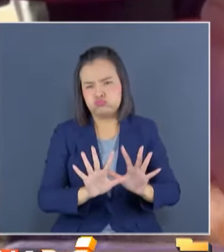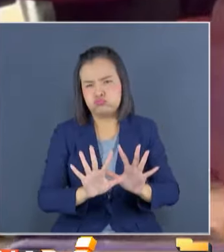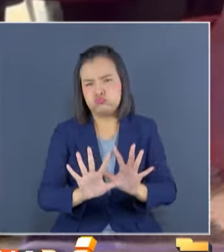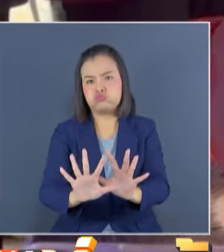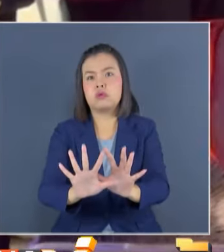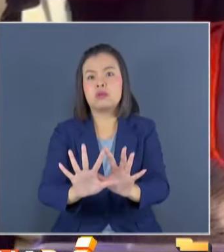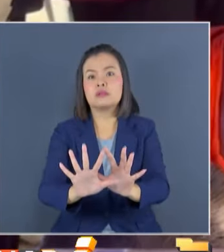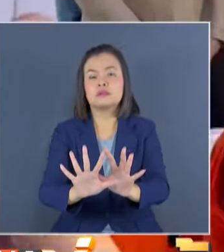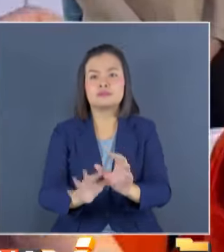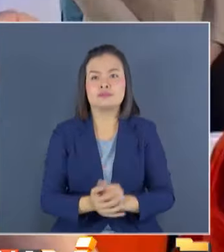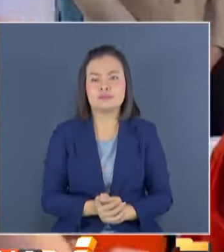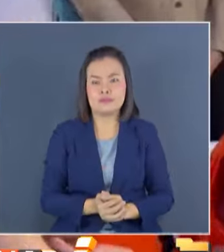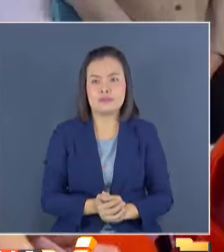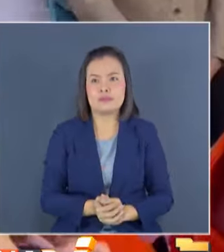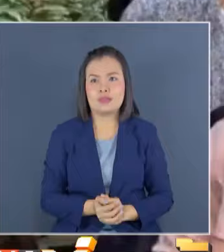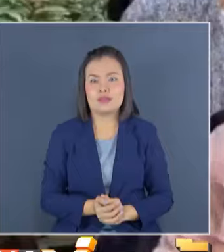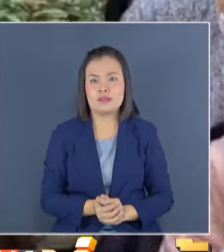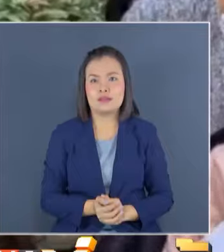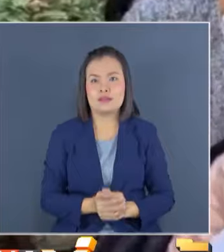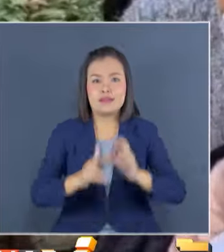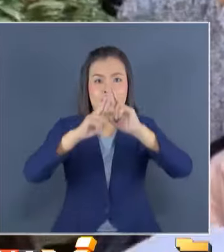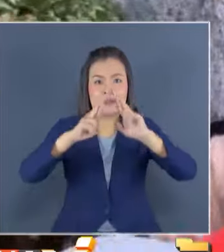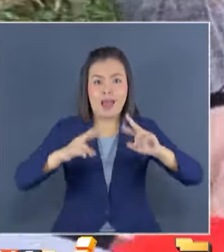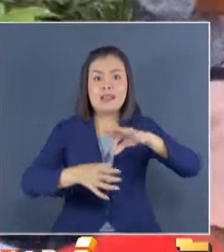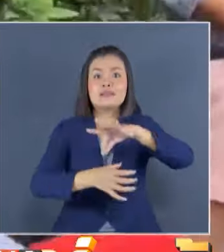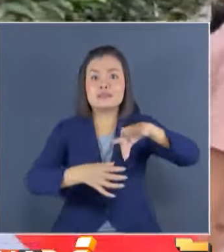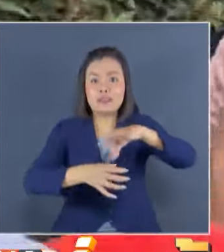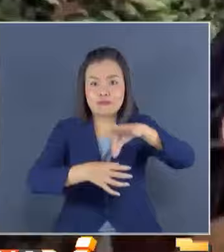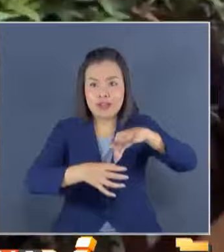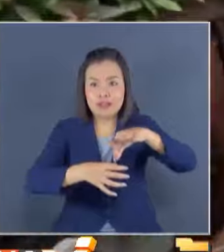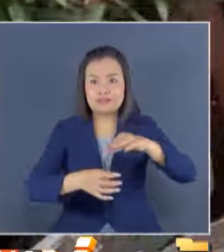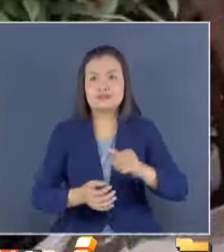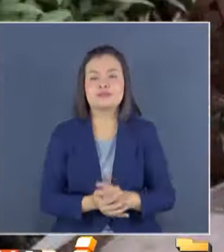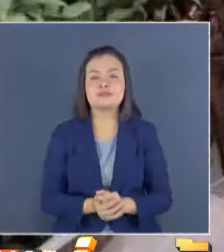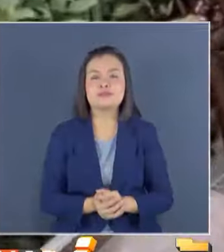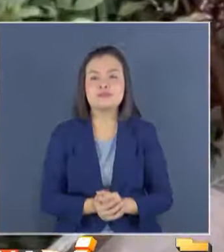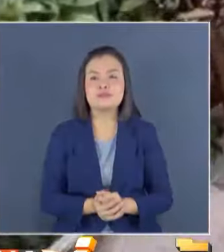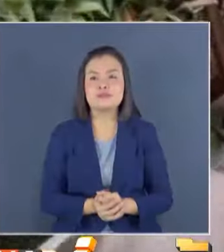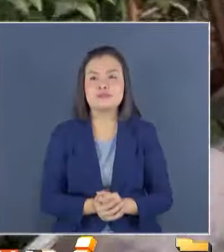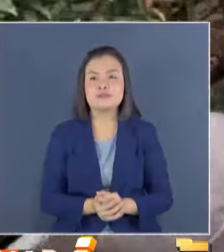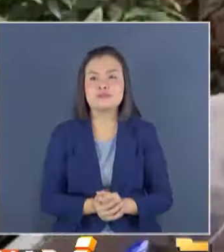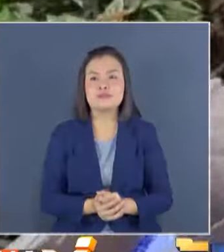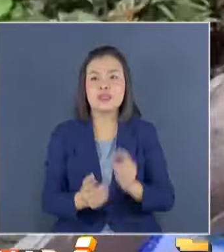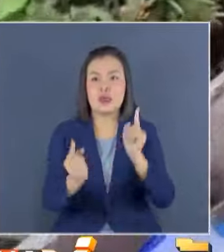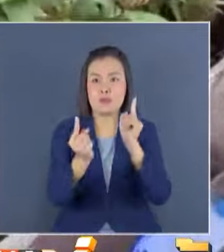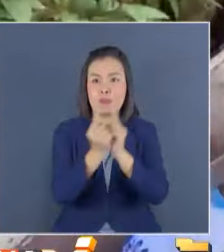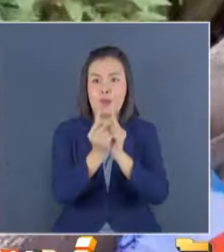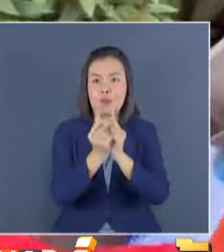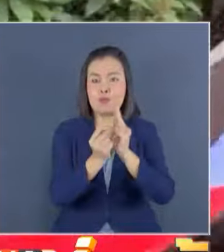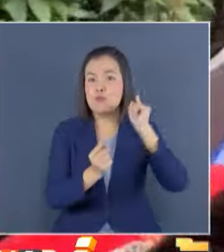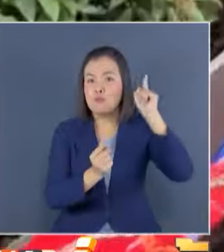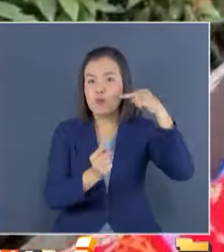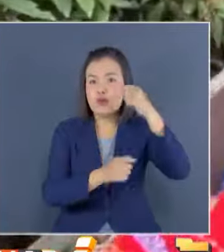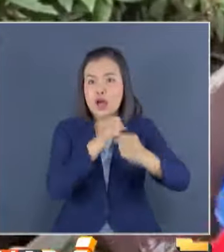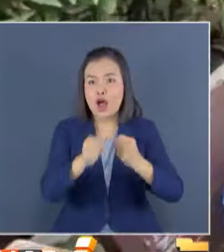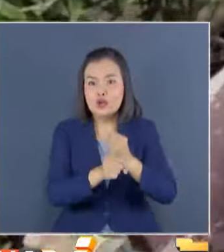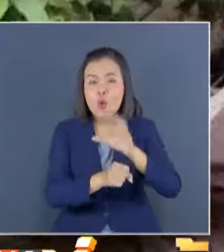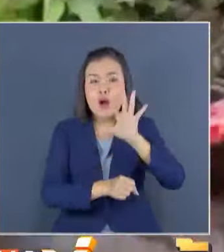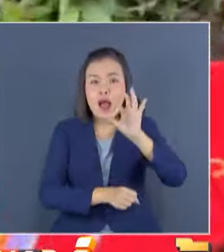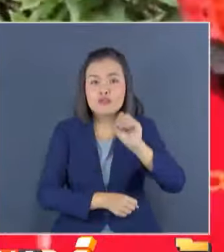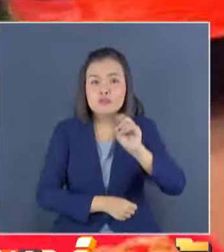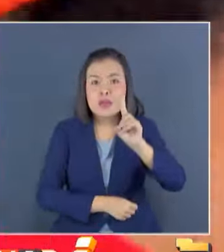จากนั้นครับระหว่างทางคุณทักษิณเนี่ยไปแวะที่ร้านกาแฟในพื้นที่ตำบลแม่ครับแล้วก็เจอกับนางบัวไหลเต็มดีอายุ91ปีฮะ